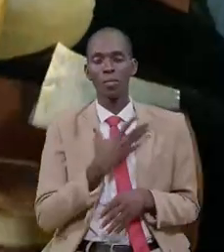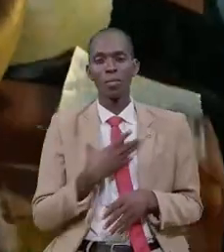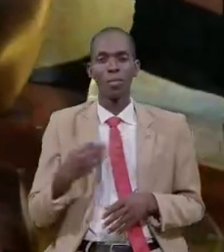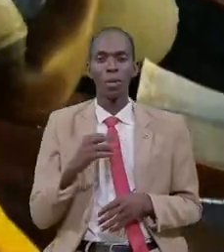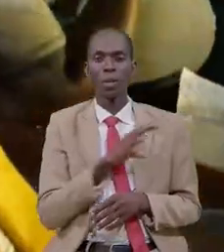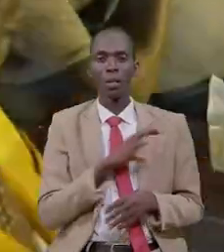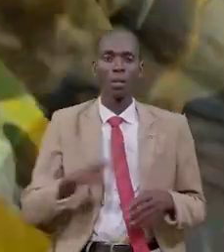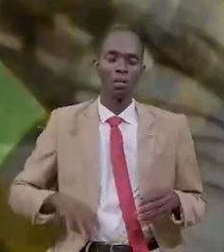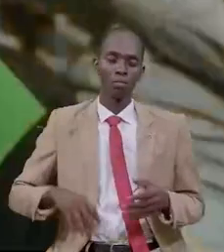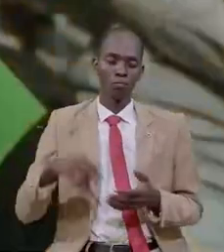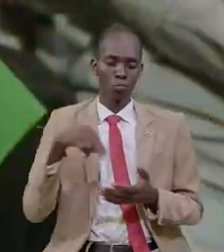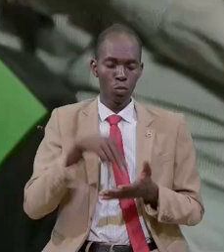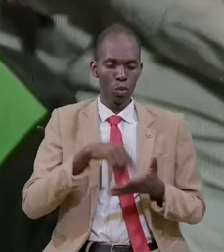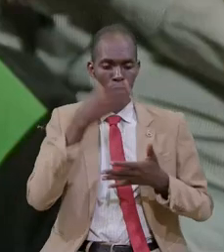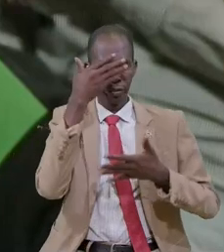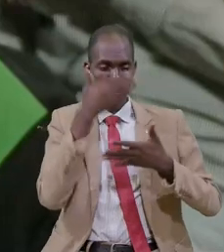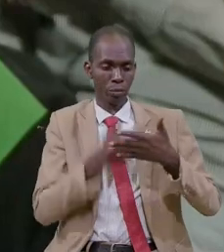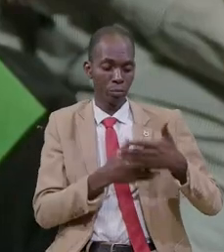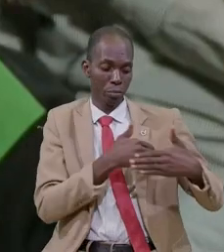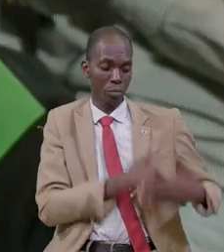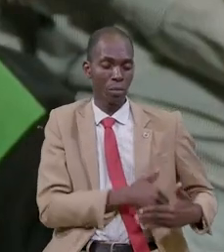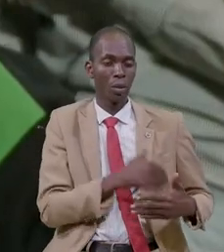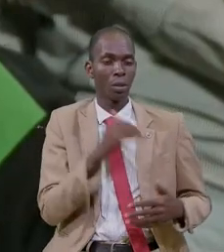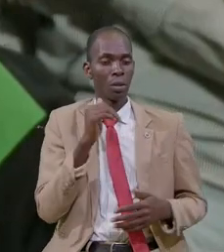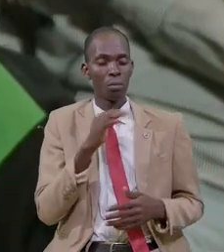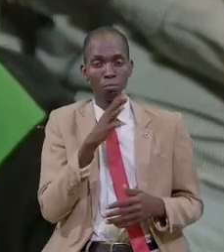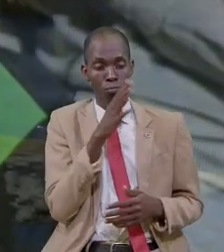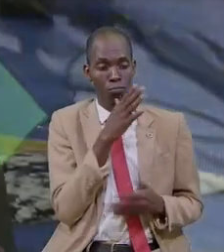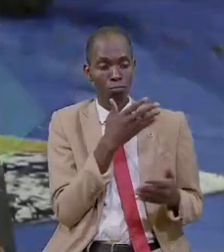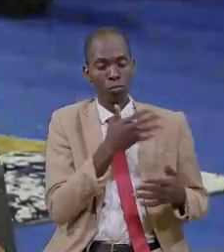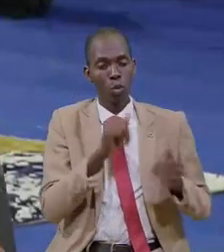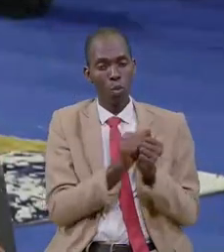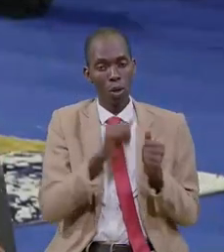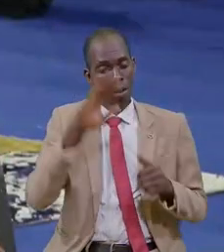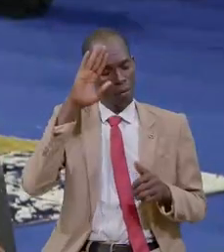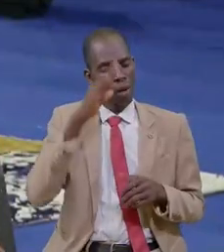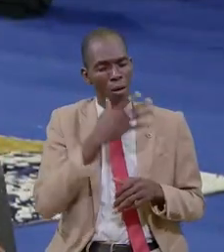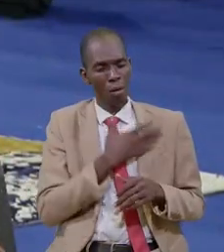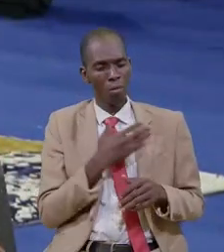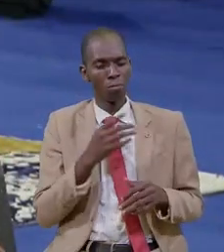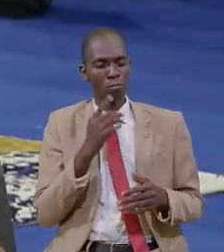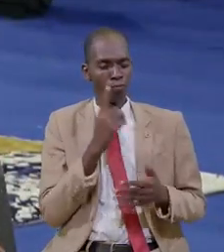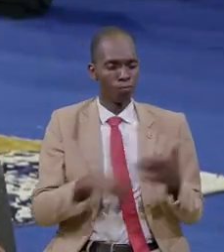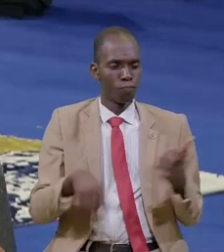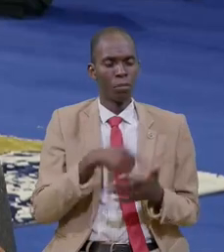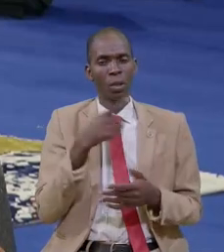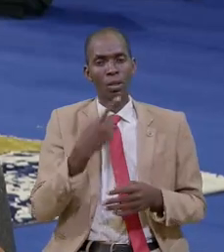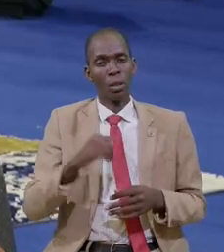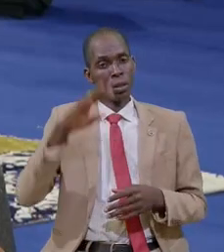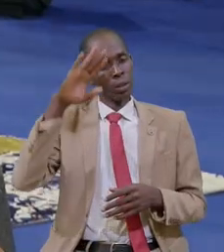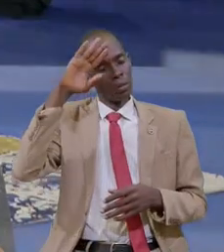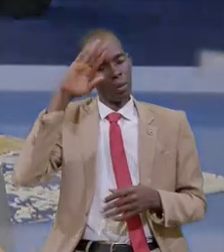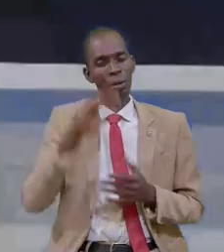S'étant penché sur elle, il menaça la fièvre. Attendez, il menaça la